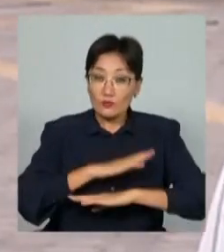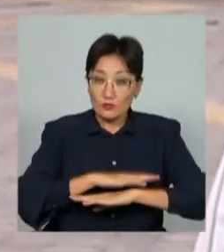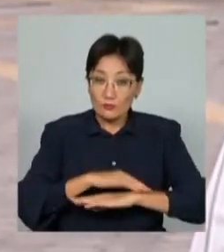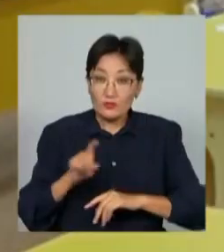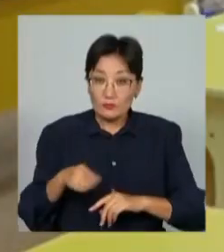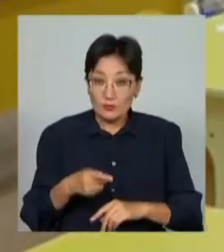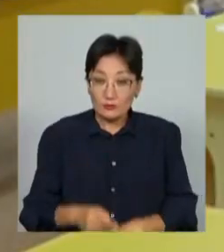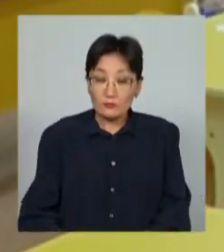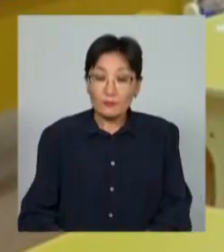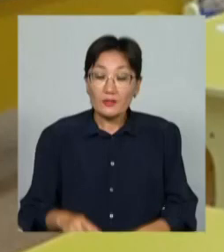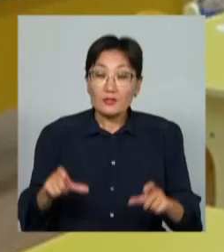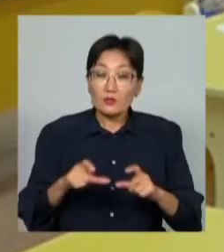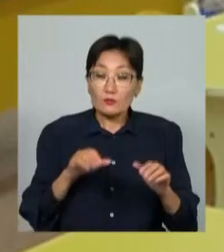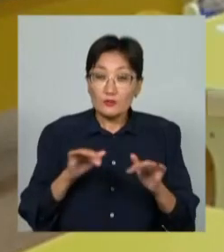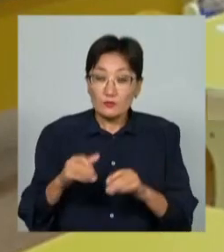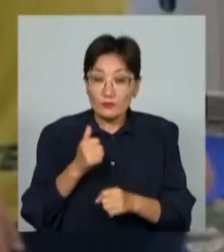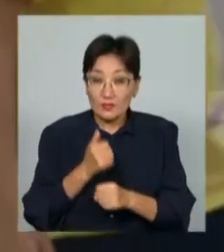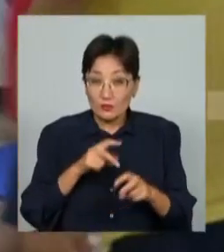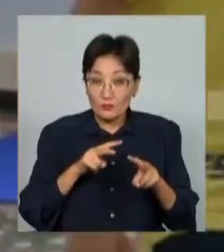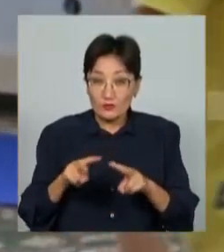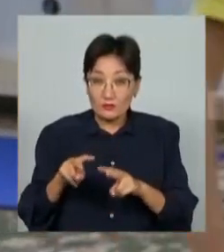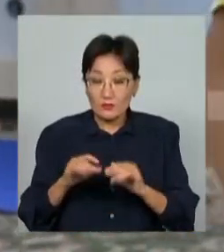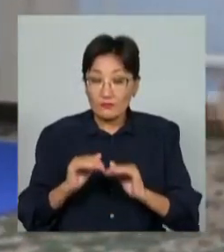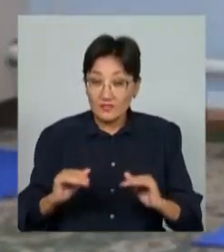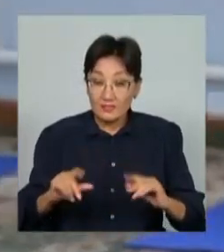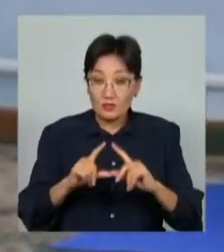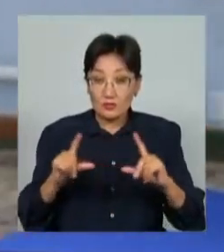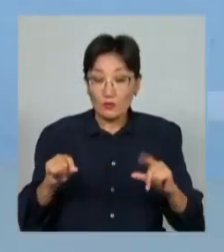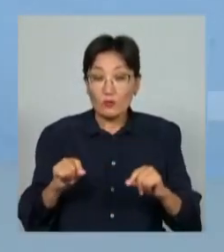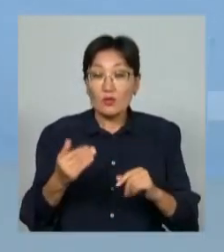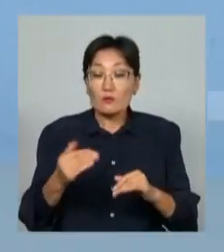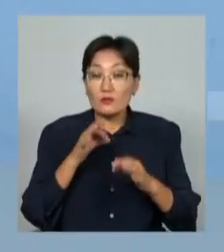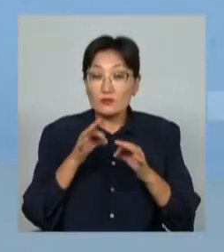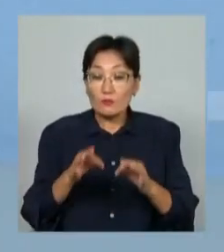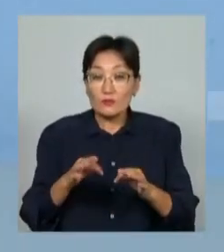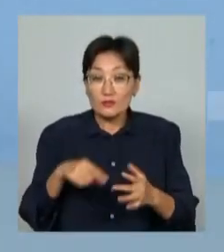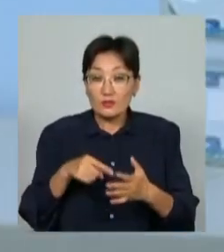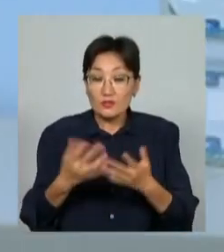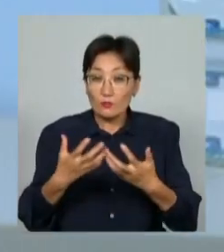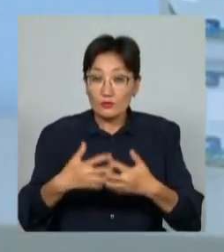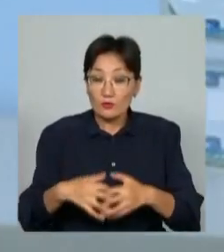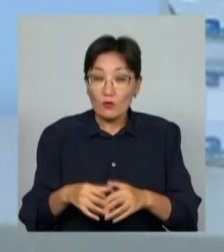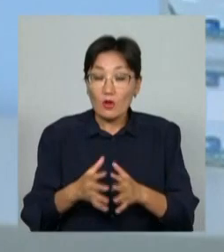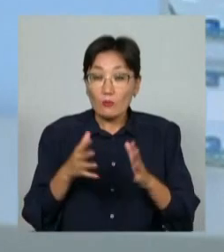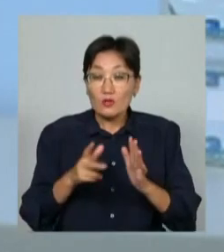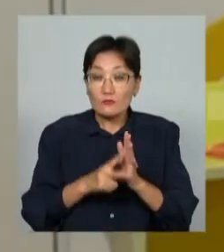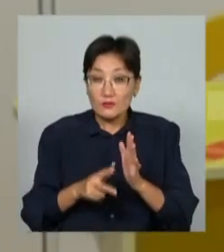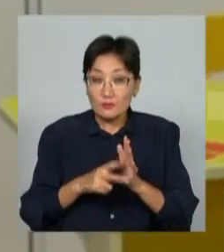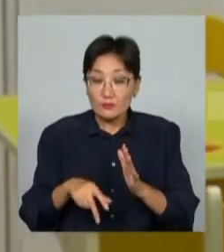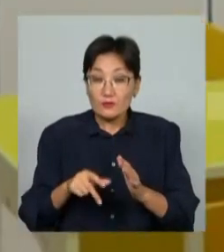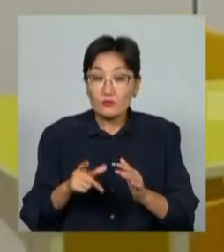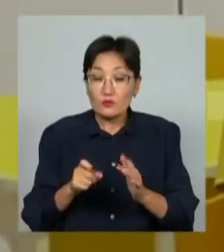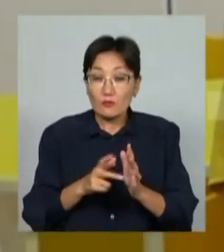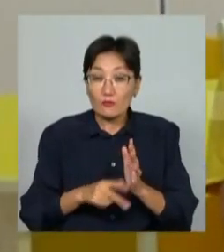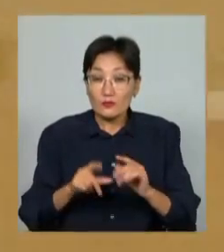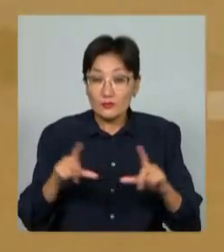мер. Карантинные меры строго соблюдаются и в детских садах. Их, к слову, в городе насчитывается больше 800.